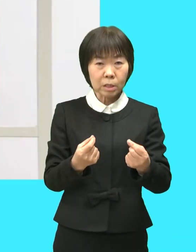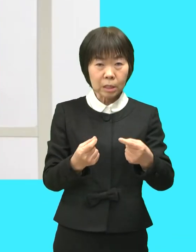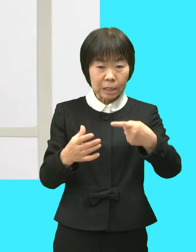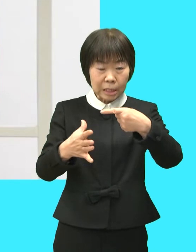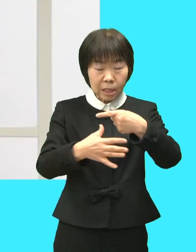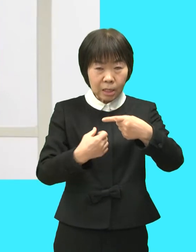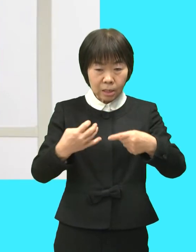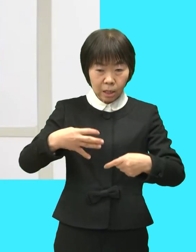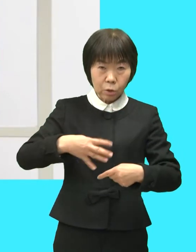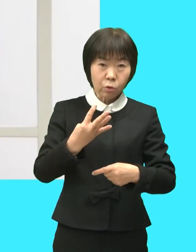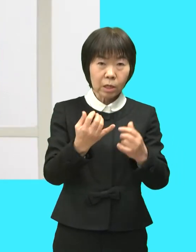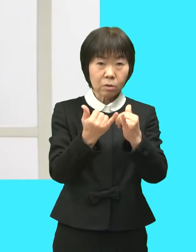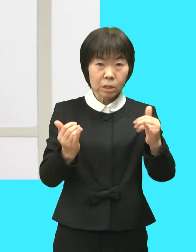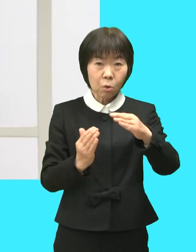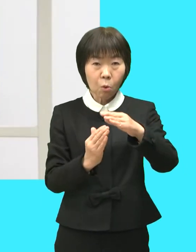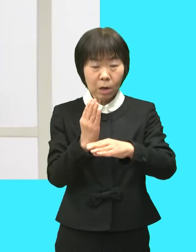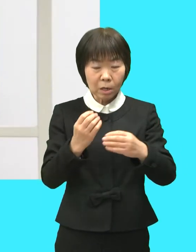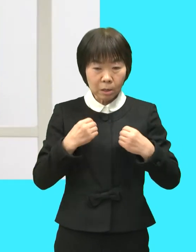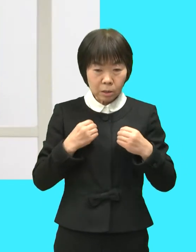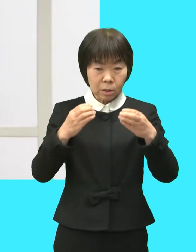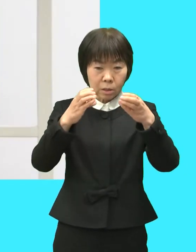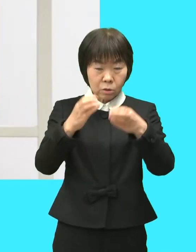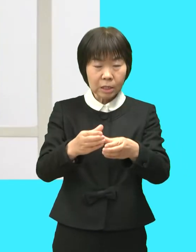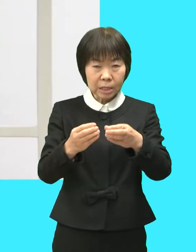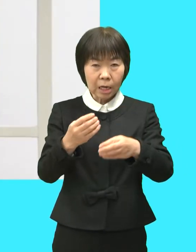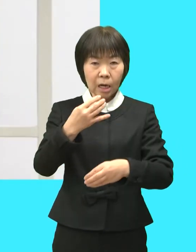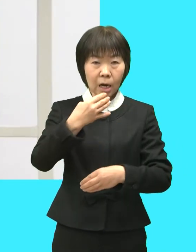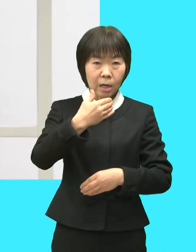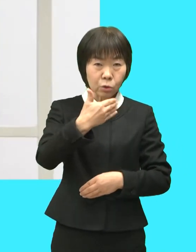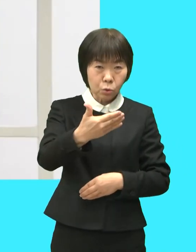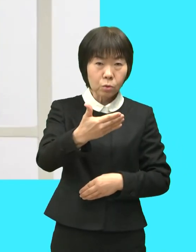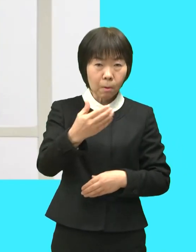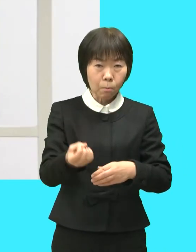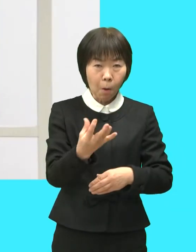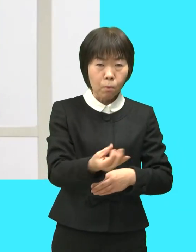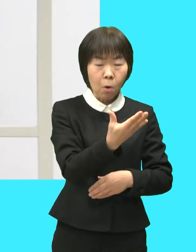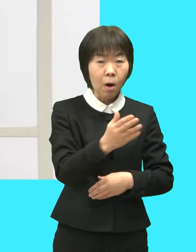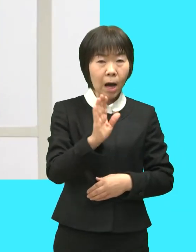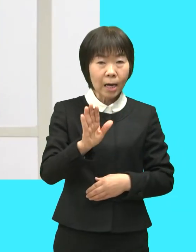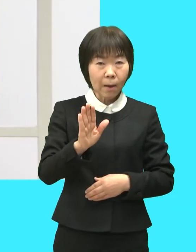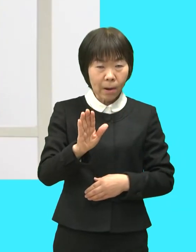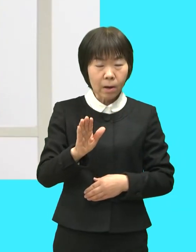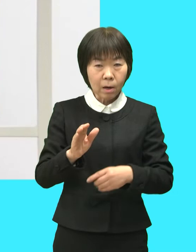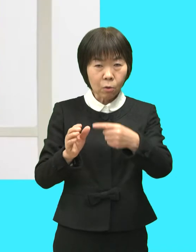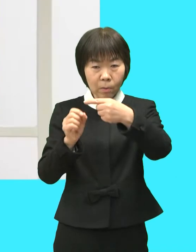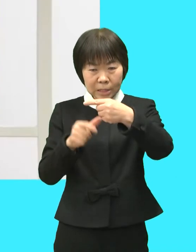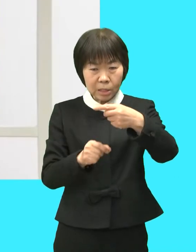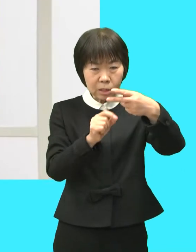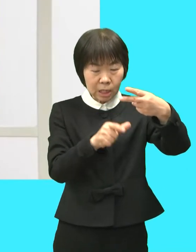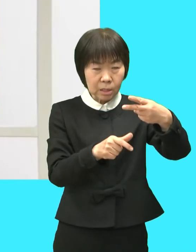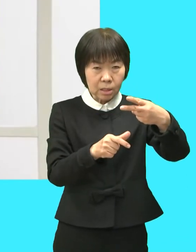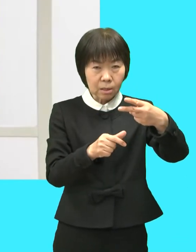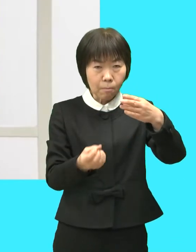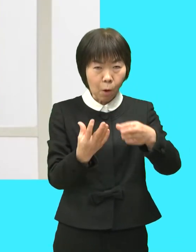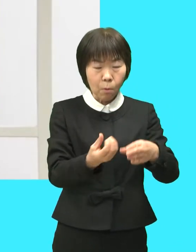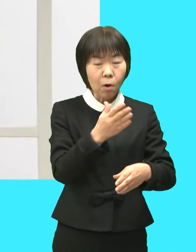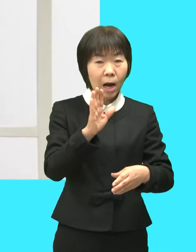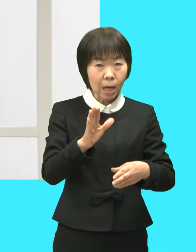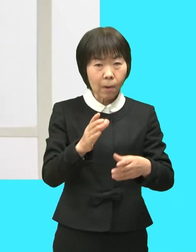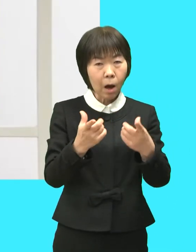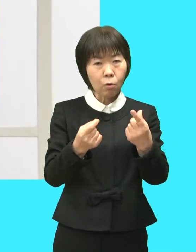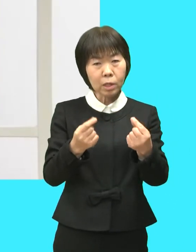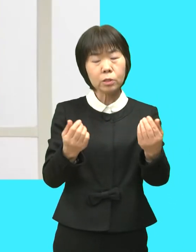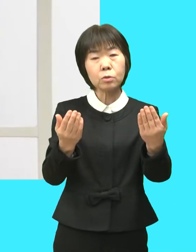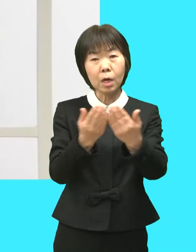400人を超えるクラスターが9件、こういったことが1月2月また起これば同じことになりうると思います